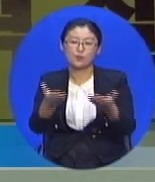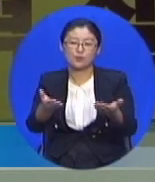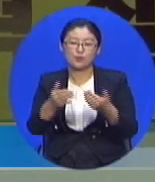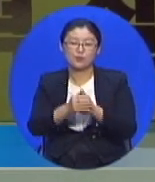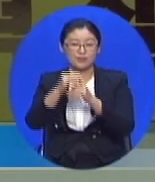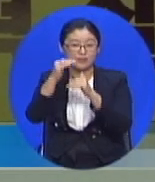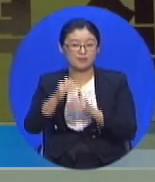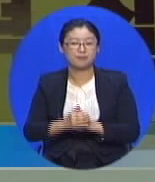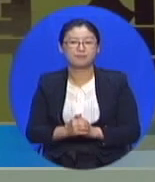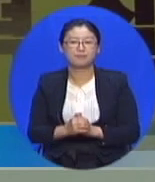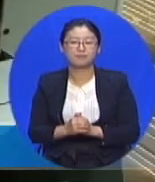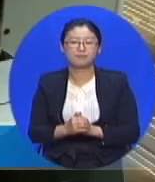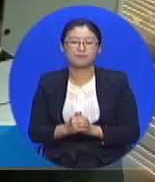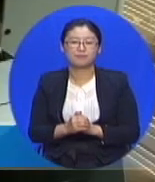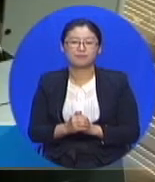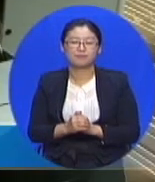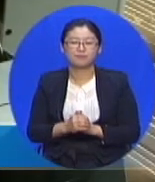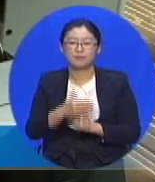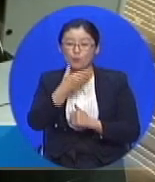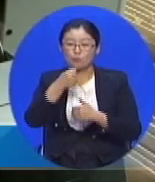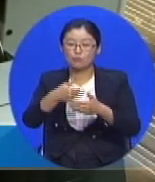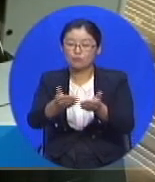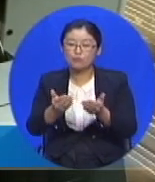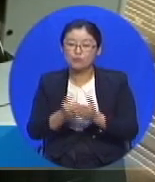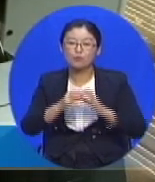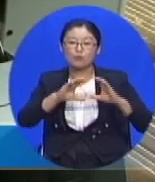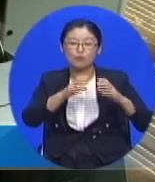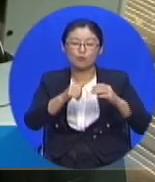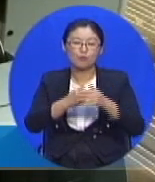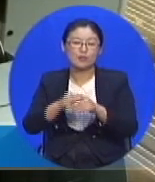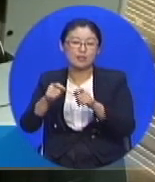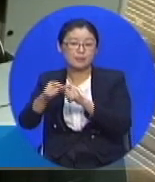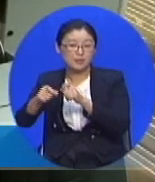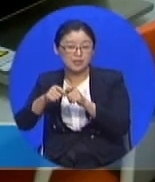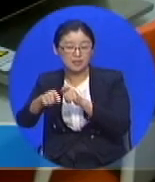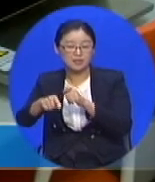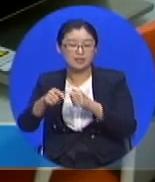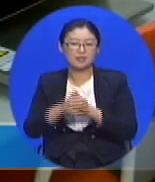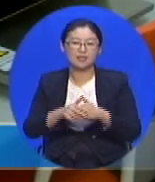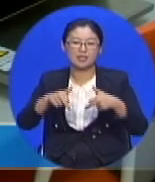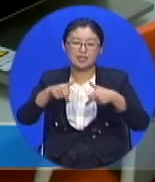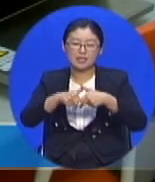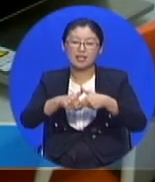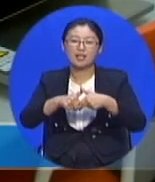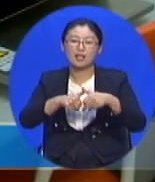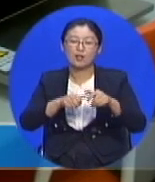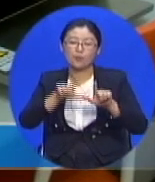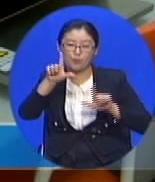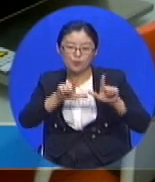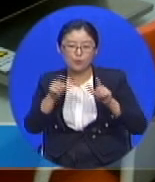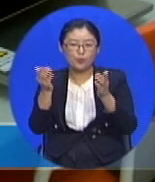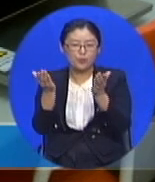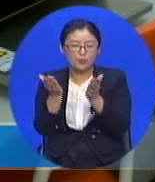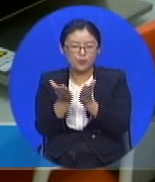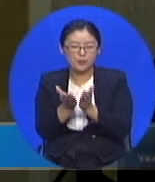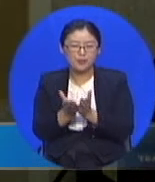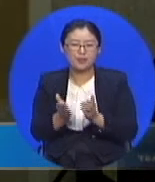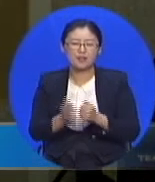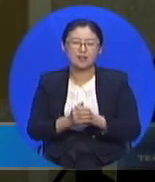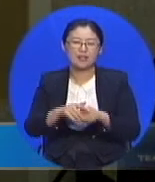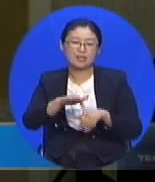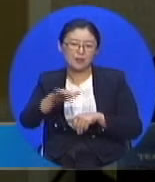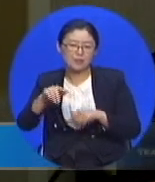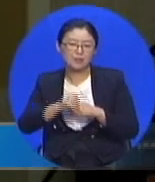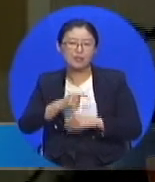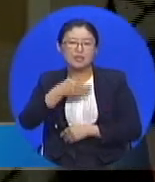하는 내용입니다. 또한 복지부는 국가와 지방자치단체가 장애 유형과 특성에 맞게 점자 또는 점자